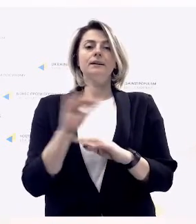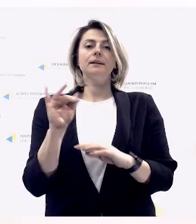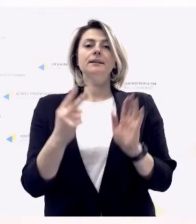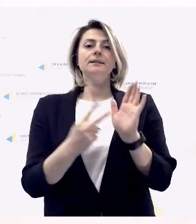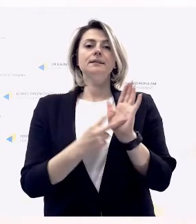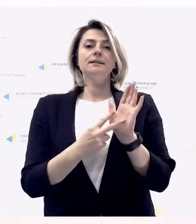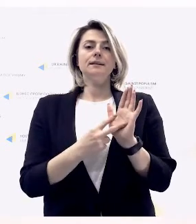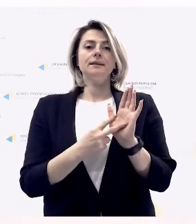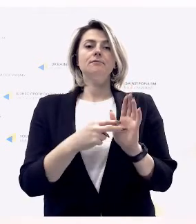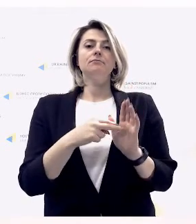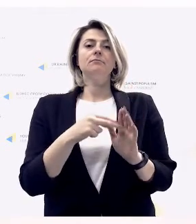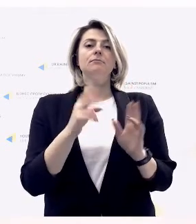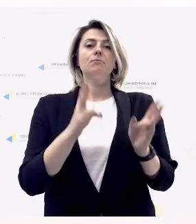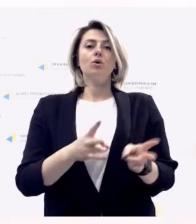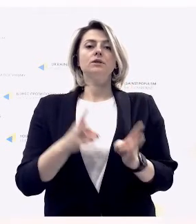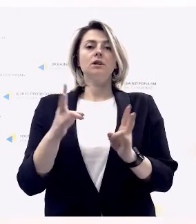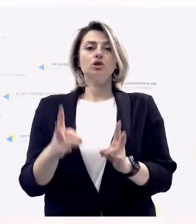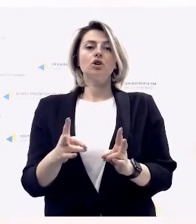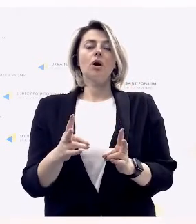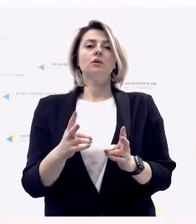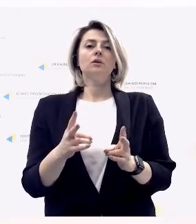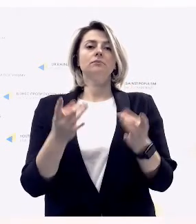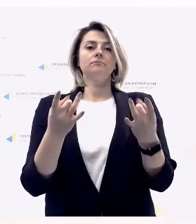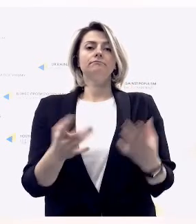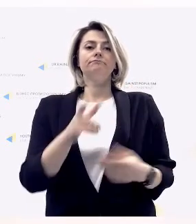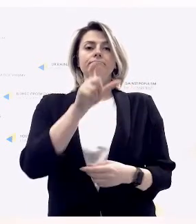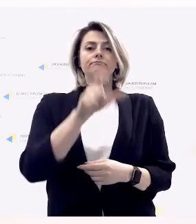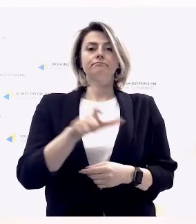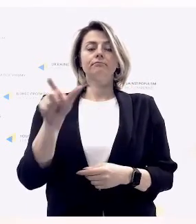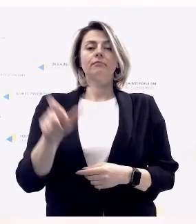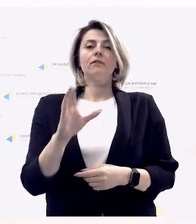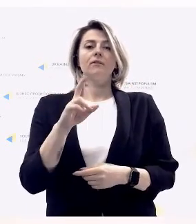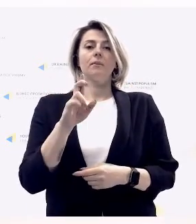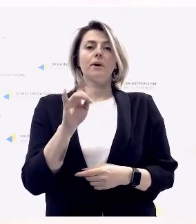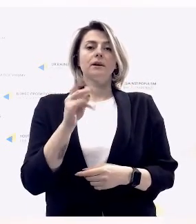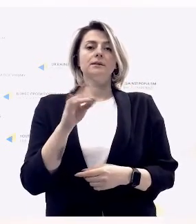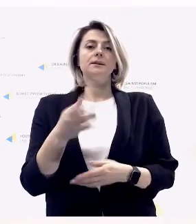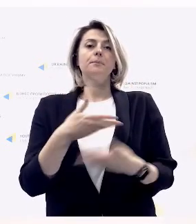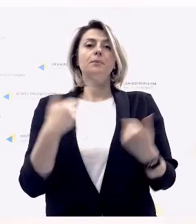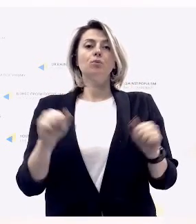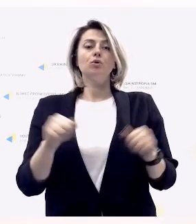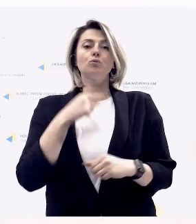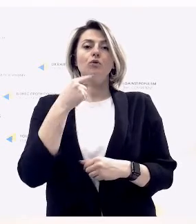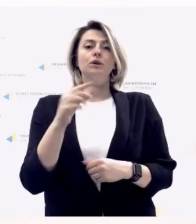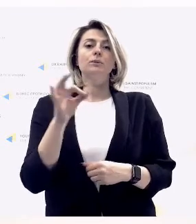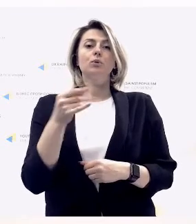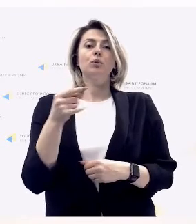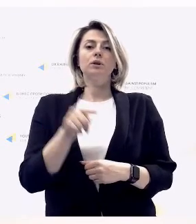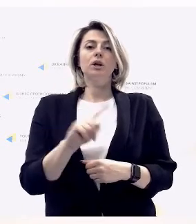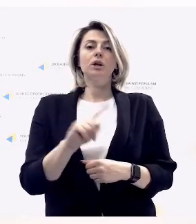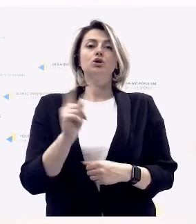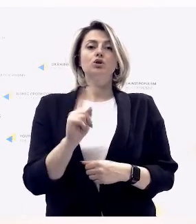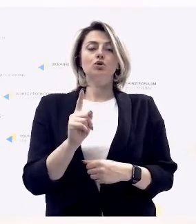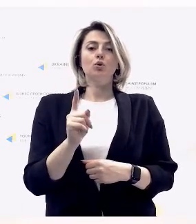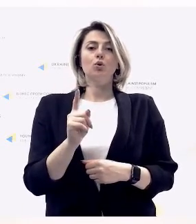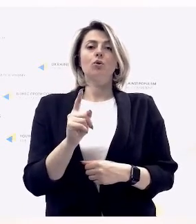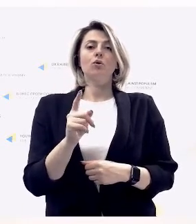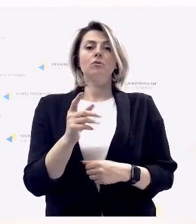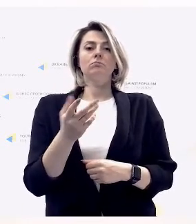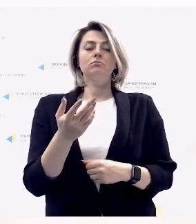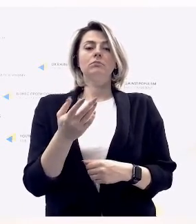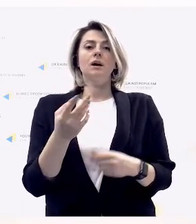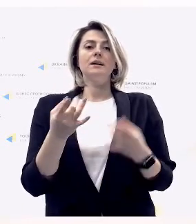7 постраждалих цивільних в березні. Тобто ми можемо говорити про те, що цивільне населення